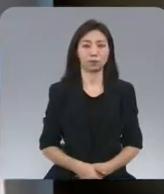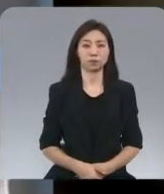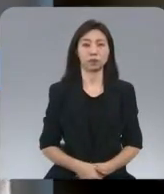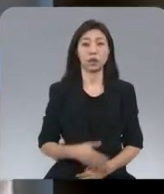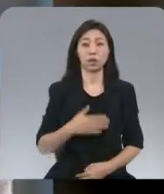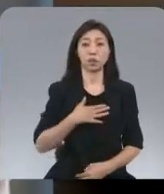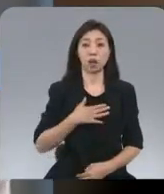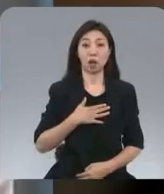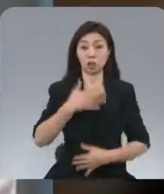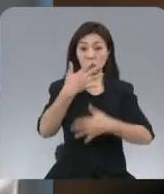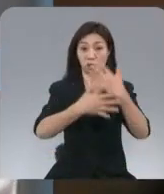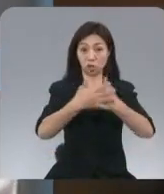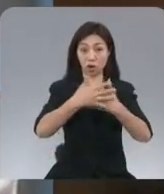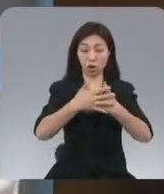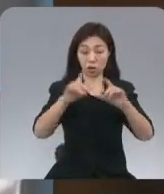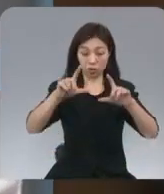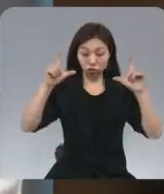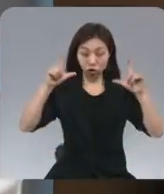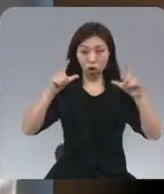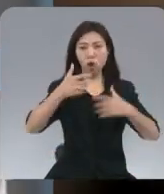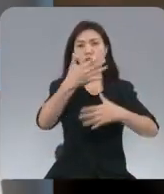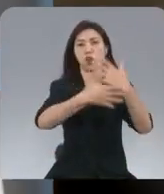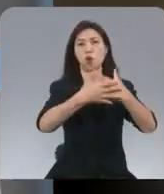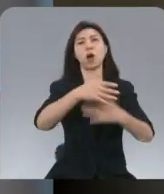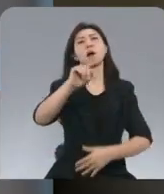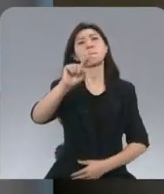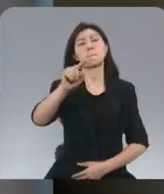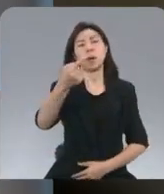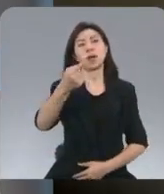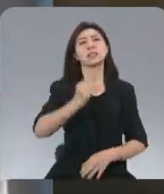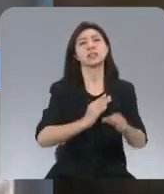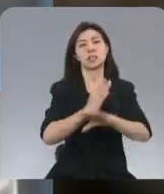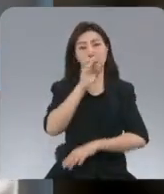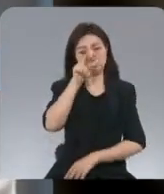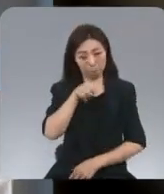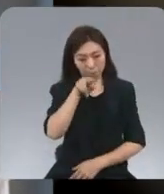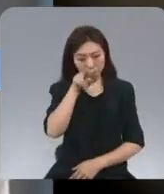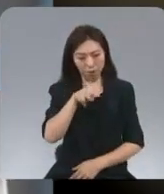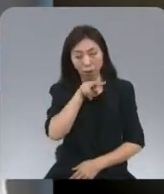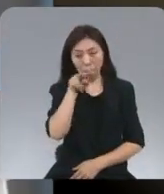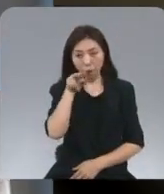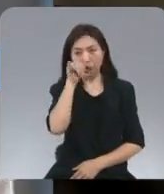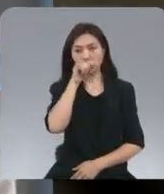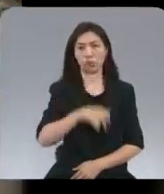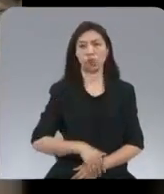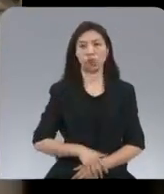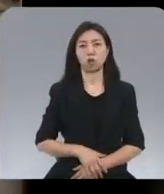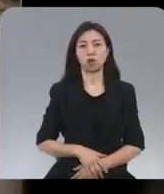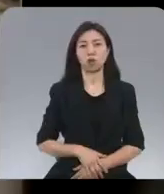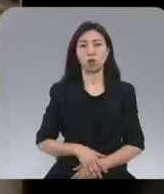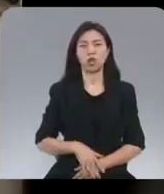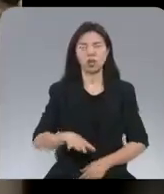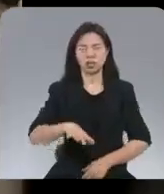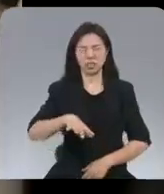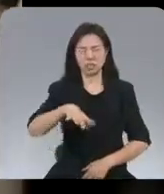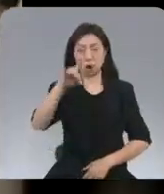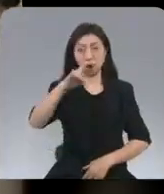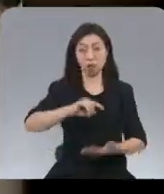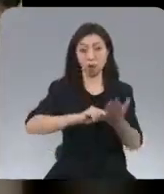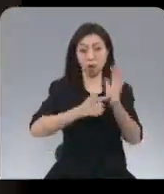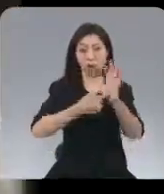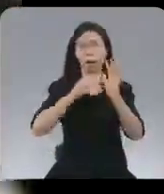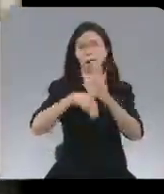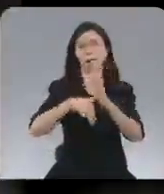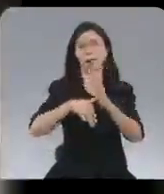internasional Moskow pada 1989 untuk perannya di film kom kom kom appword selain membintangi film